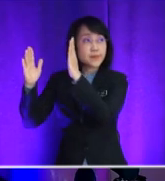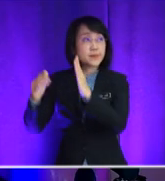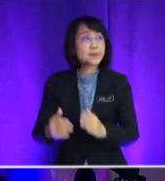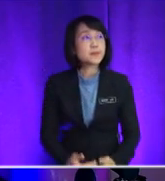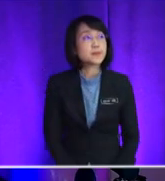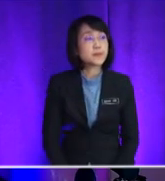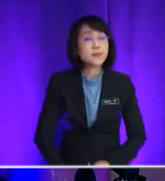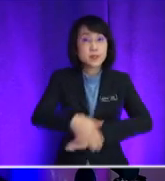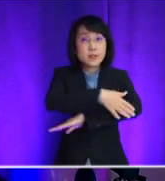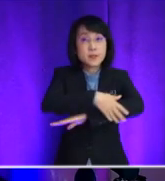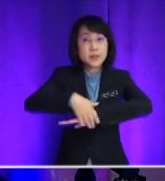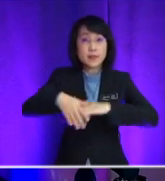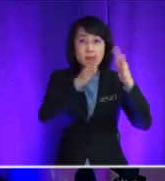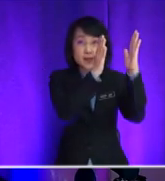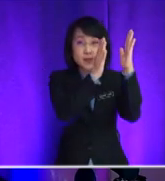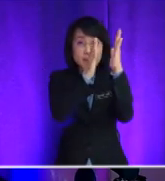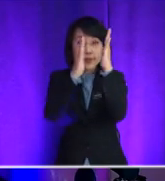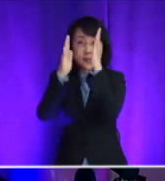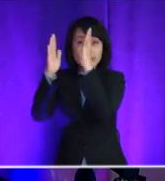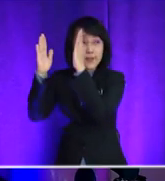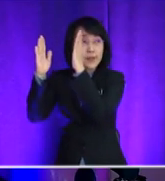tepi kain itu adalah